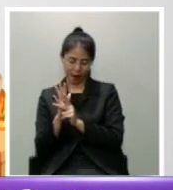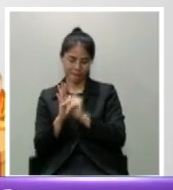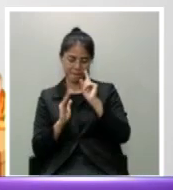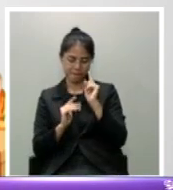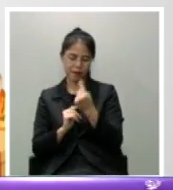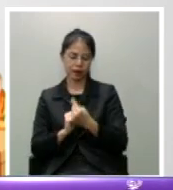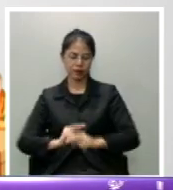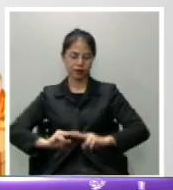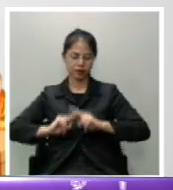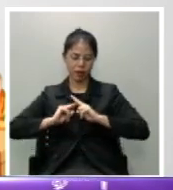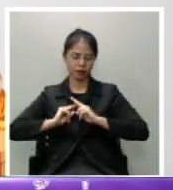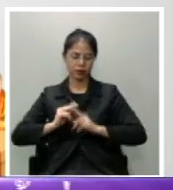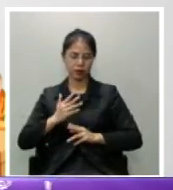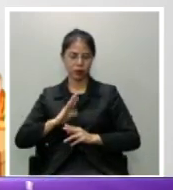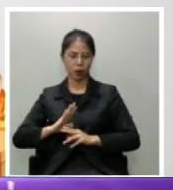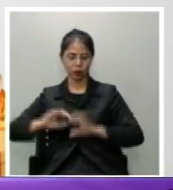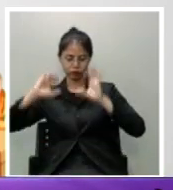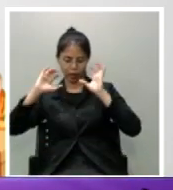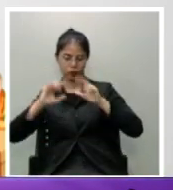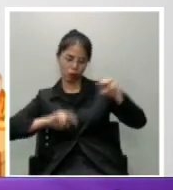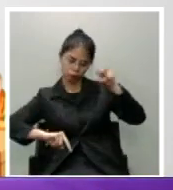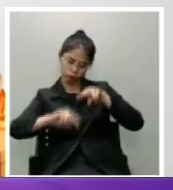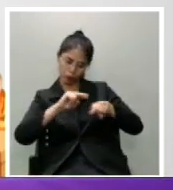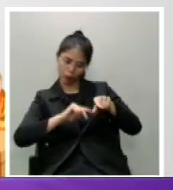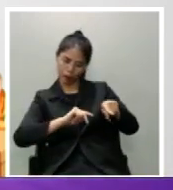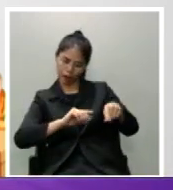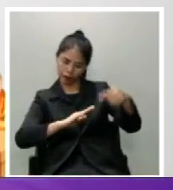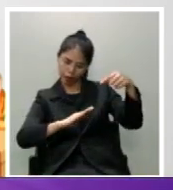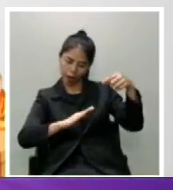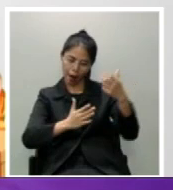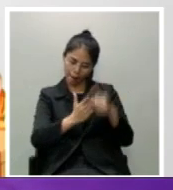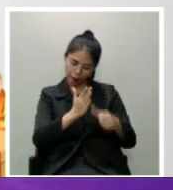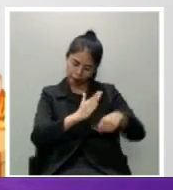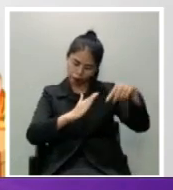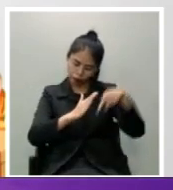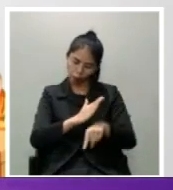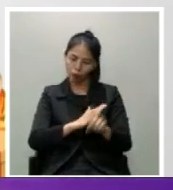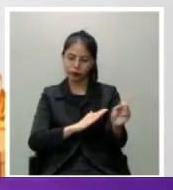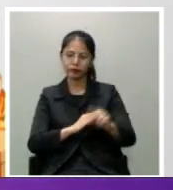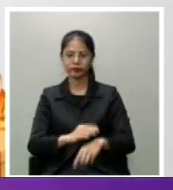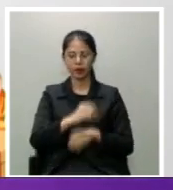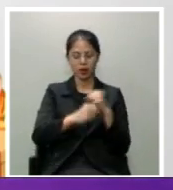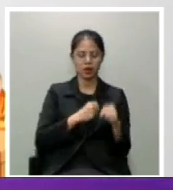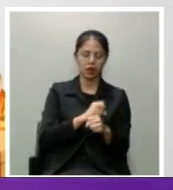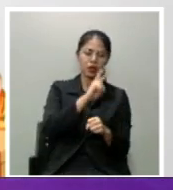ยู่แก่ศุลกากรเป็นธรรมไหมครับเป็นธรรมกฎหมายศุลกากรเก่าตั้งแต่ปี